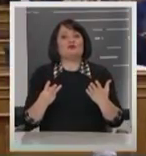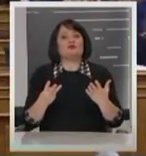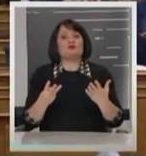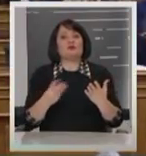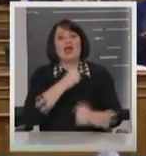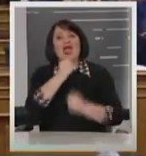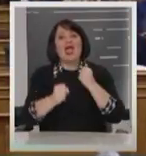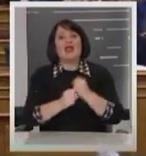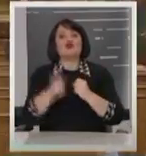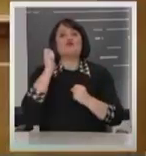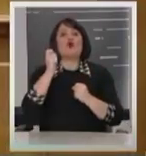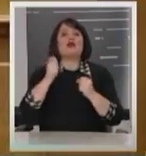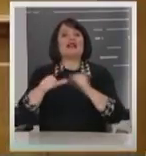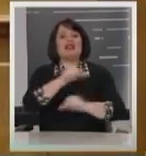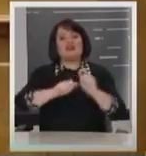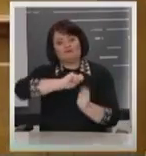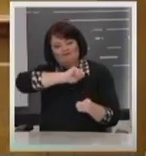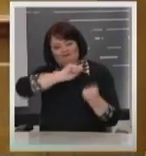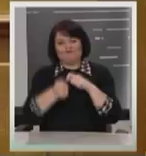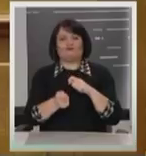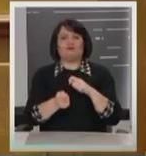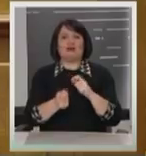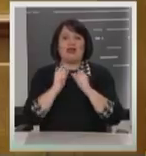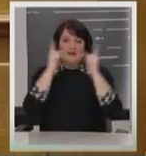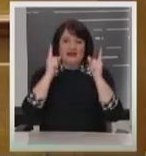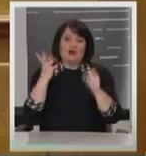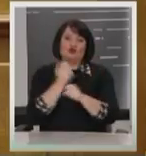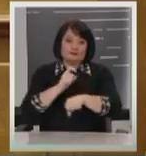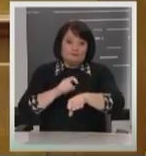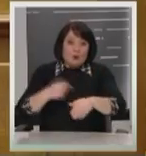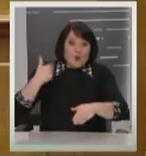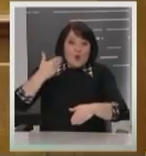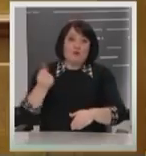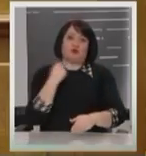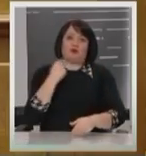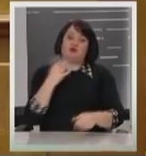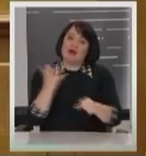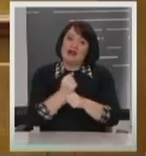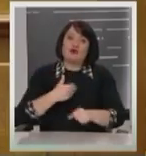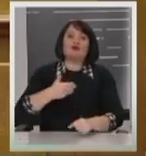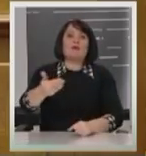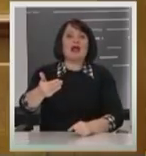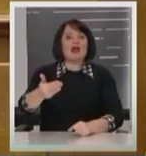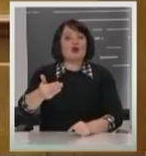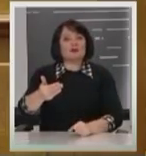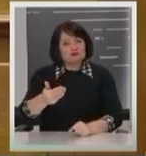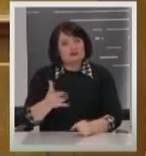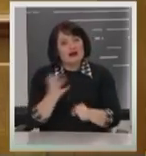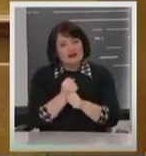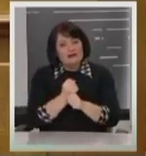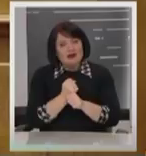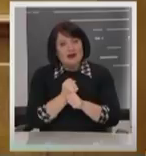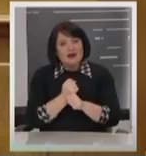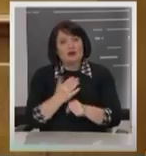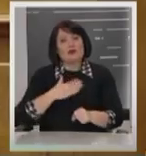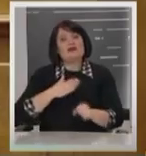έτος της μεγάλης πολιτικής ανατροπής, για να κερδίσουμε επιτέλους το χαμένο χρόνο, να κερδίσουμε το μέλλον, το δικό μας μέλλον, αλλά κυρίως